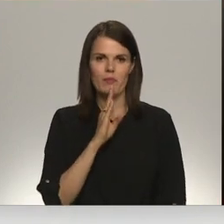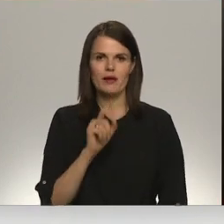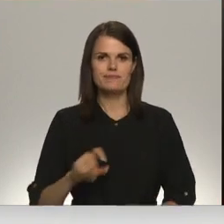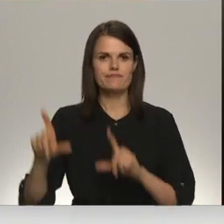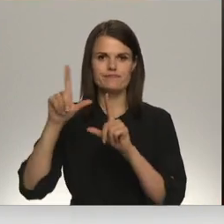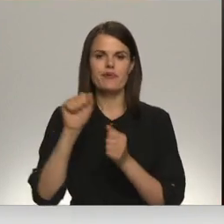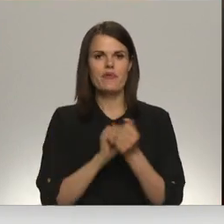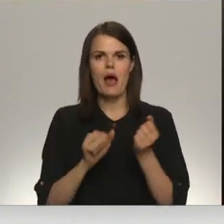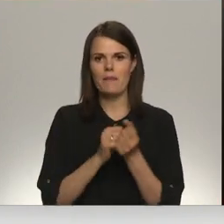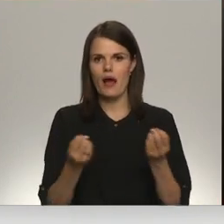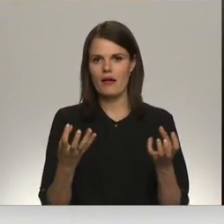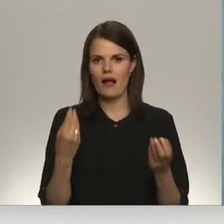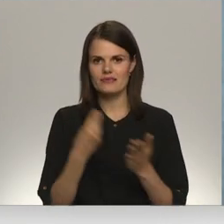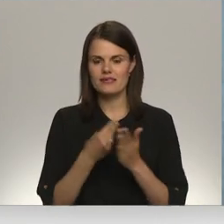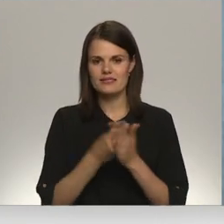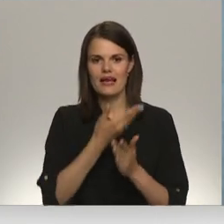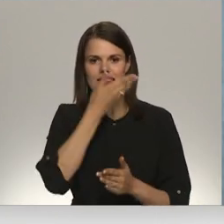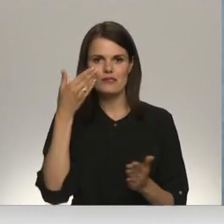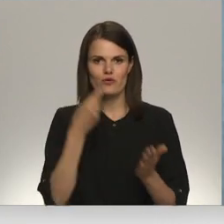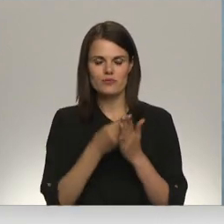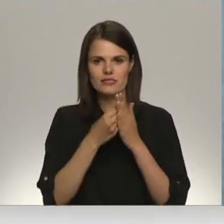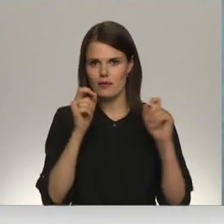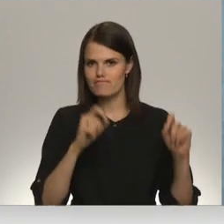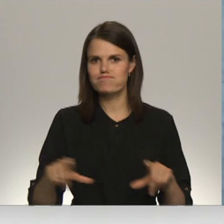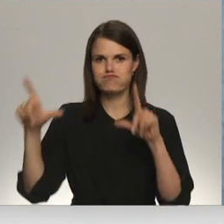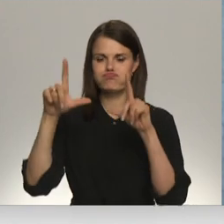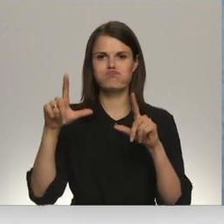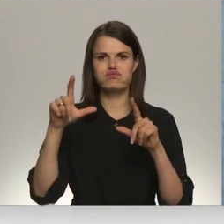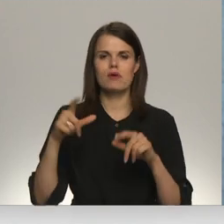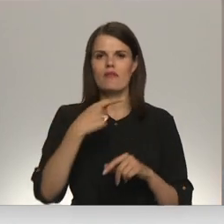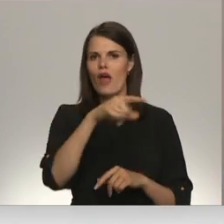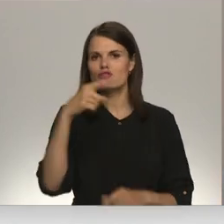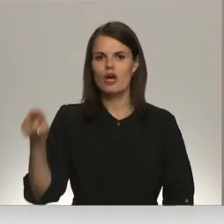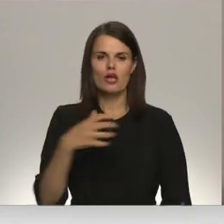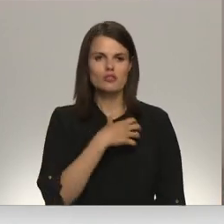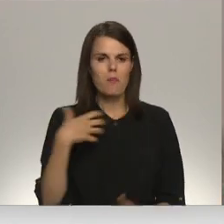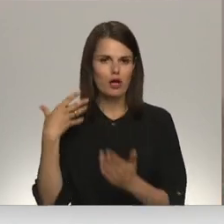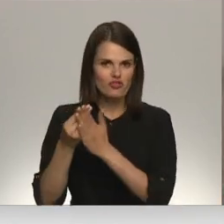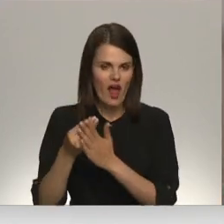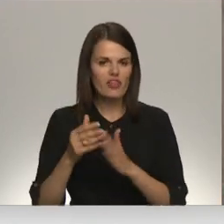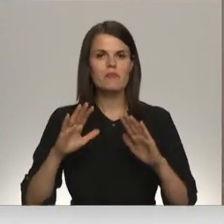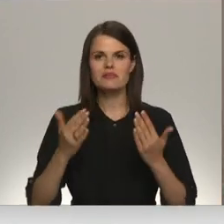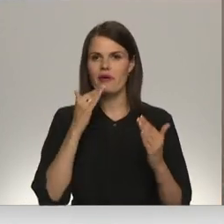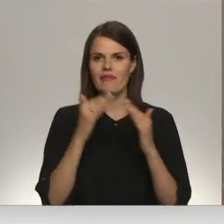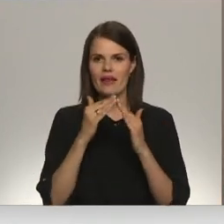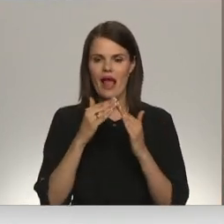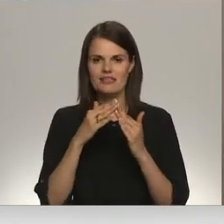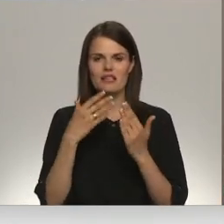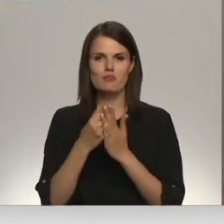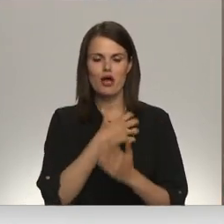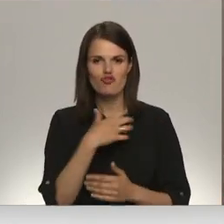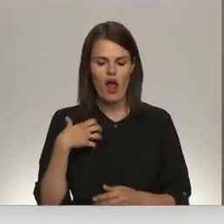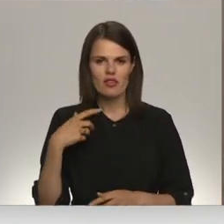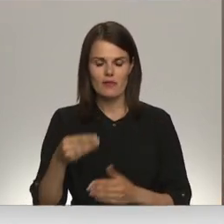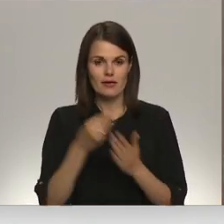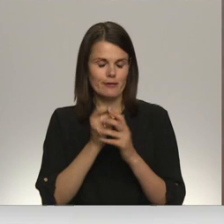Pieaugot dabasgazes cenām, siltumenerģijas tarifi ir cēlušies vairākās pašvaldībās, taču Rēzeknē tarifs ir rekordliels, te